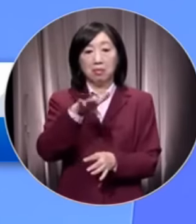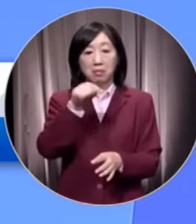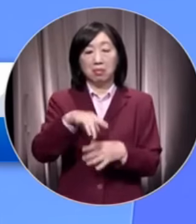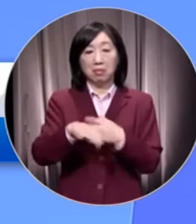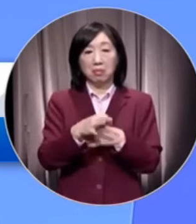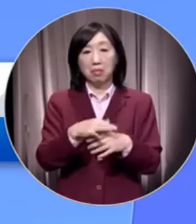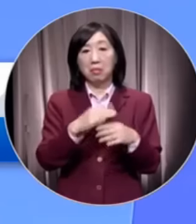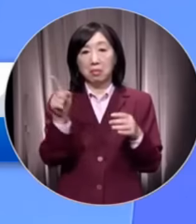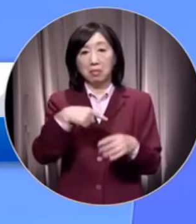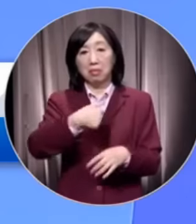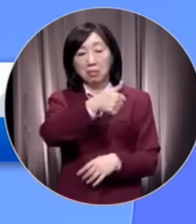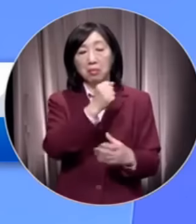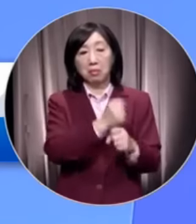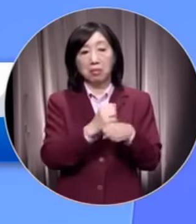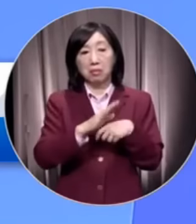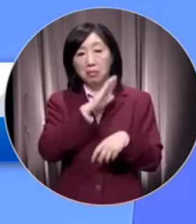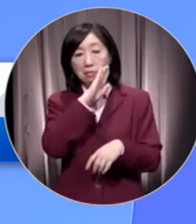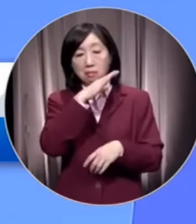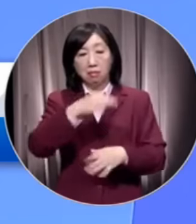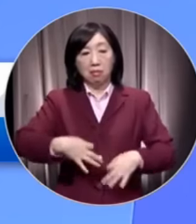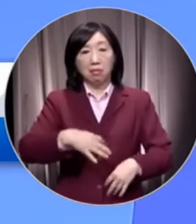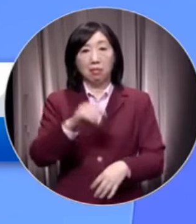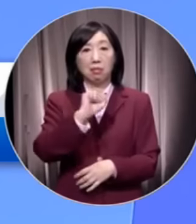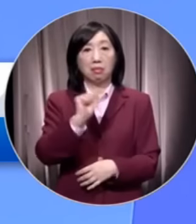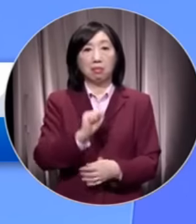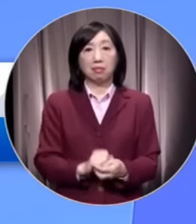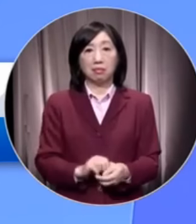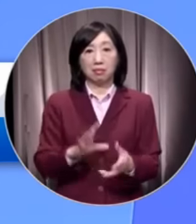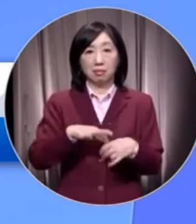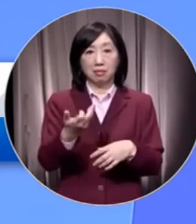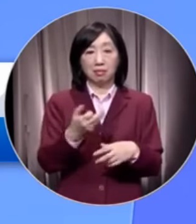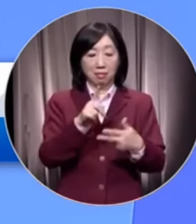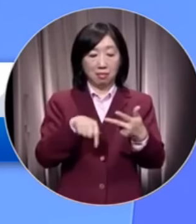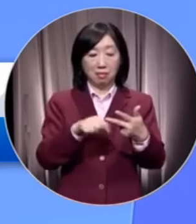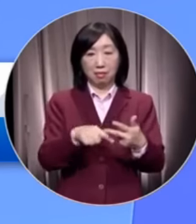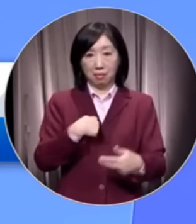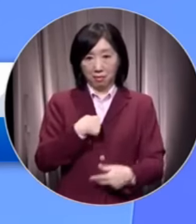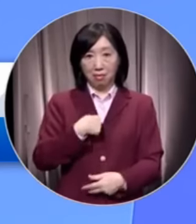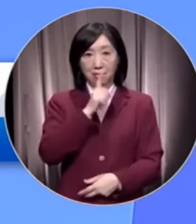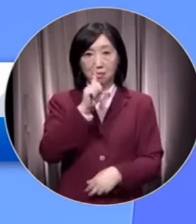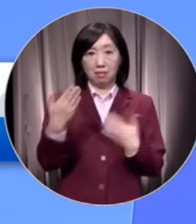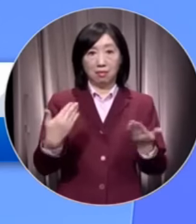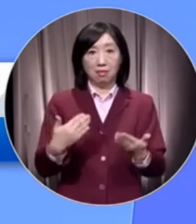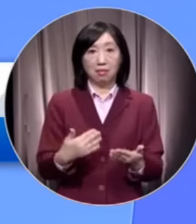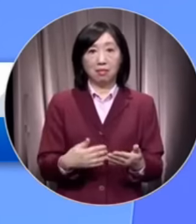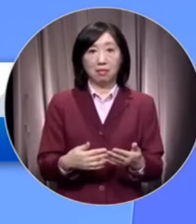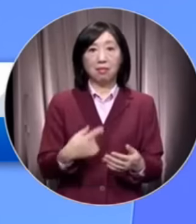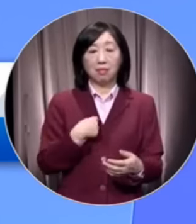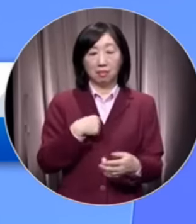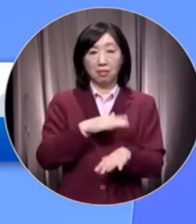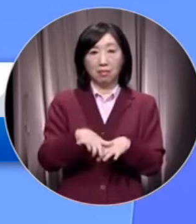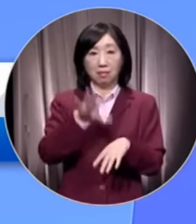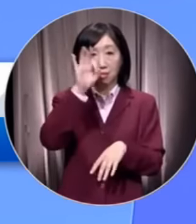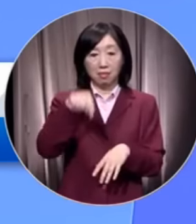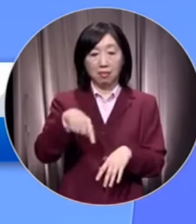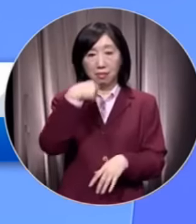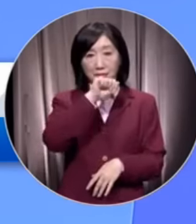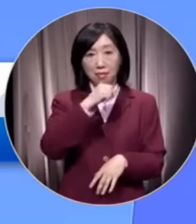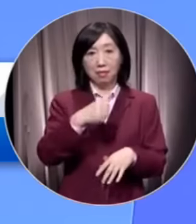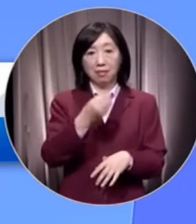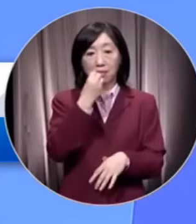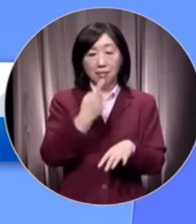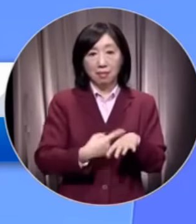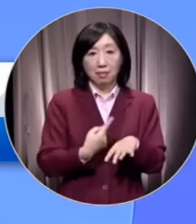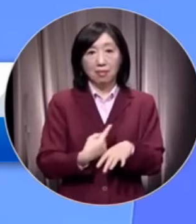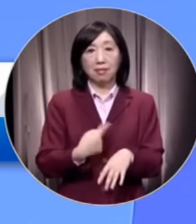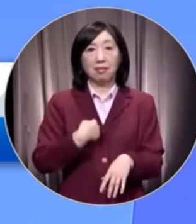别要回应一下刚才蔡主席，朱立伦有讲得很清楚，一定要根据 国人的健康，当然也参照周